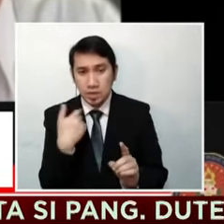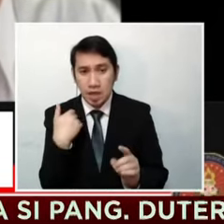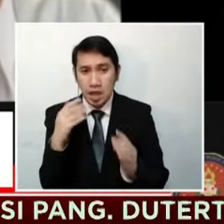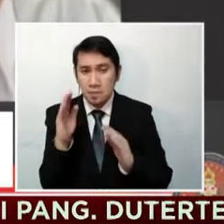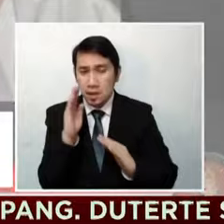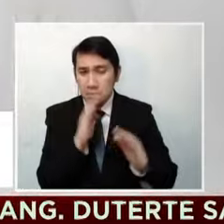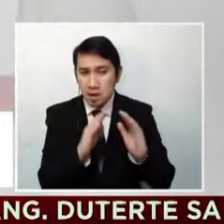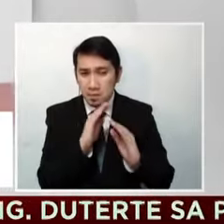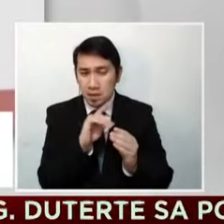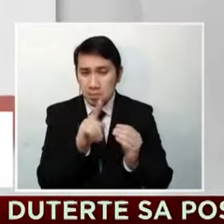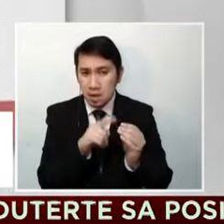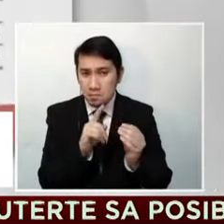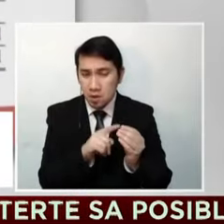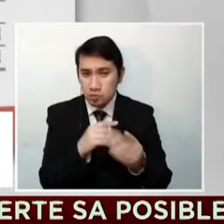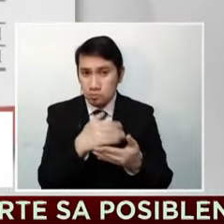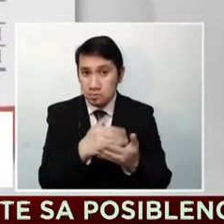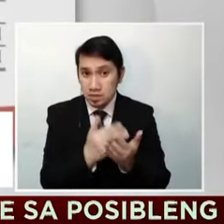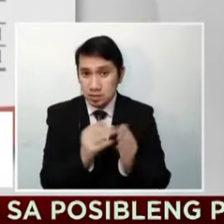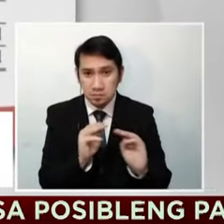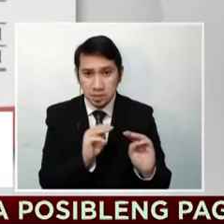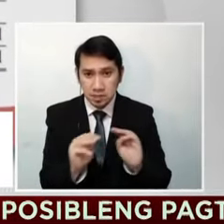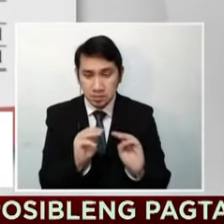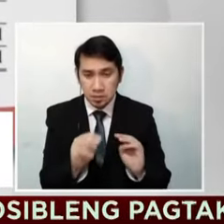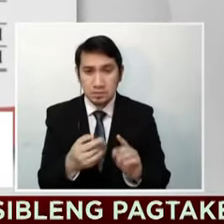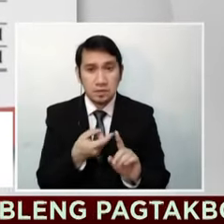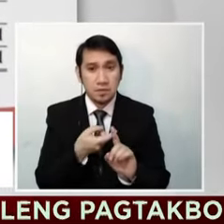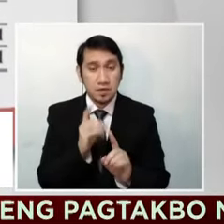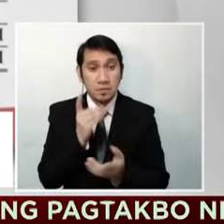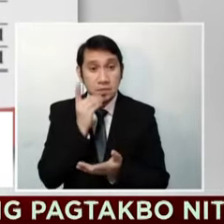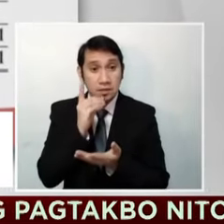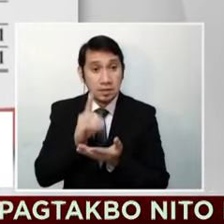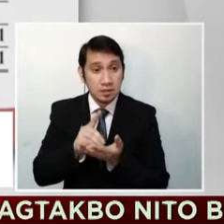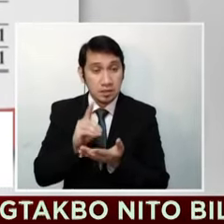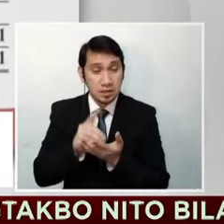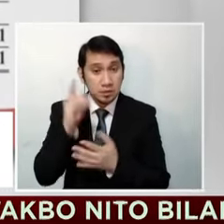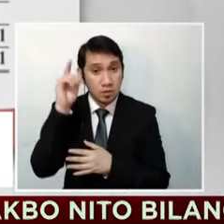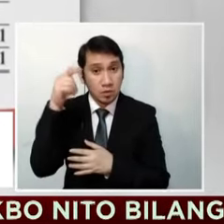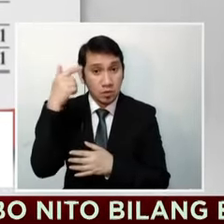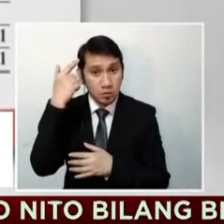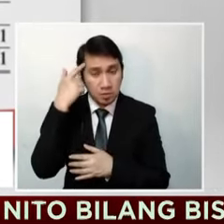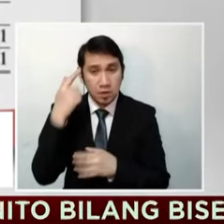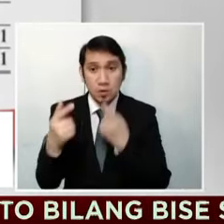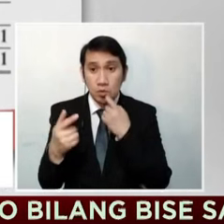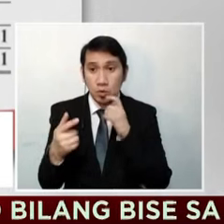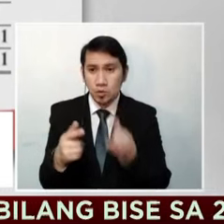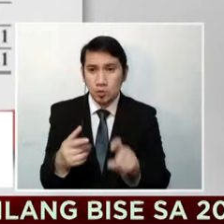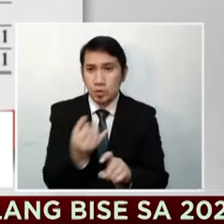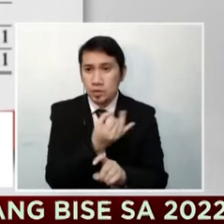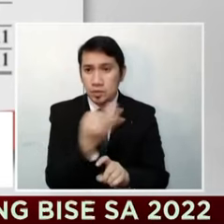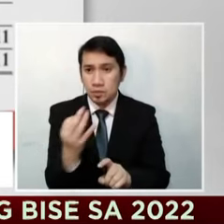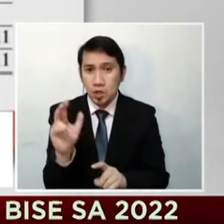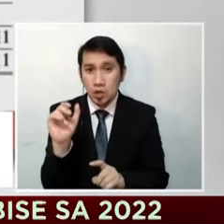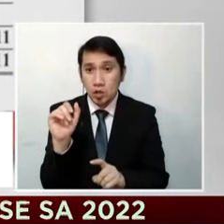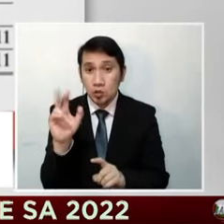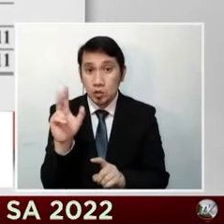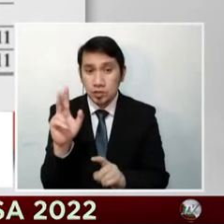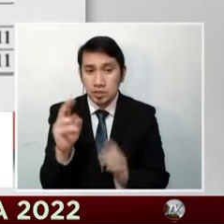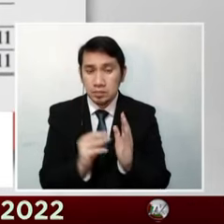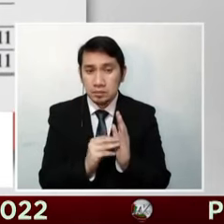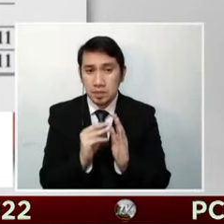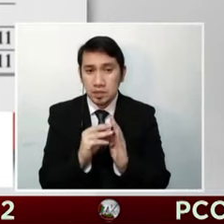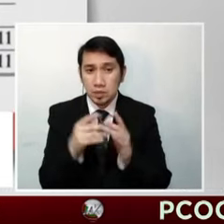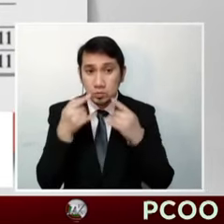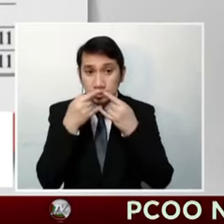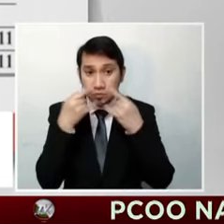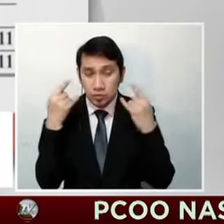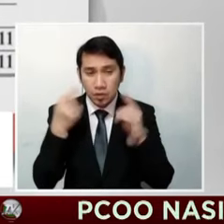inventory management. Ayon sa datos mula sa gobyerno, umorder ang PSDBM ng halos 13 milyong face masks mula sa